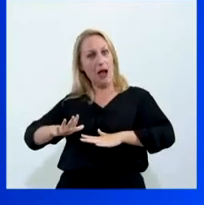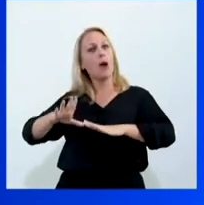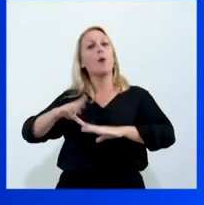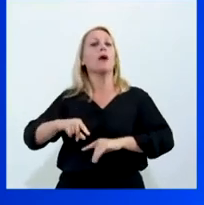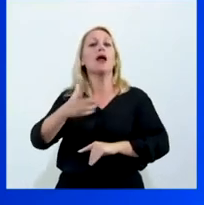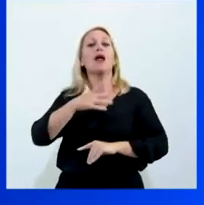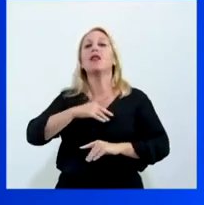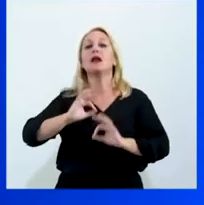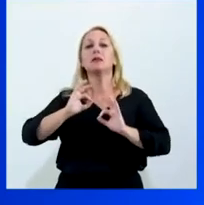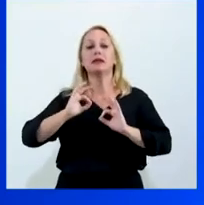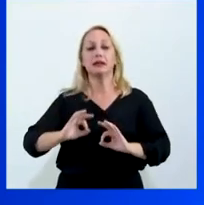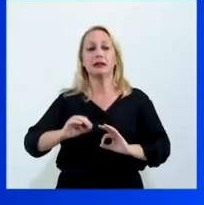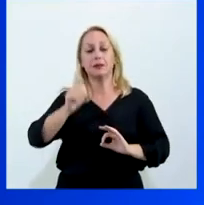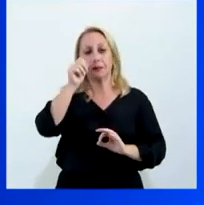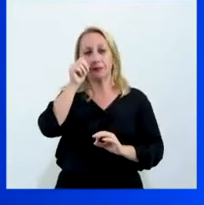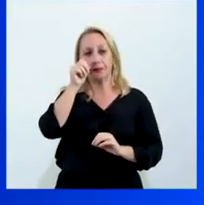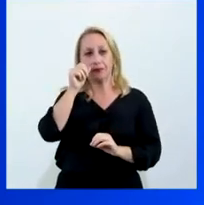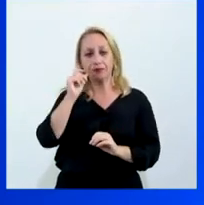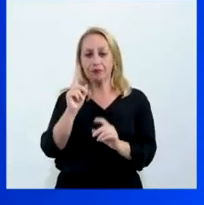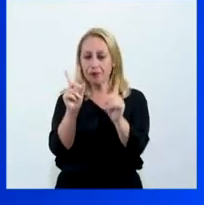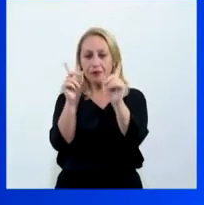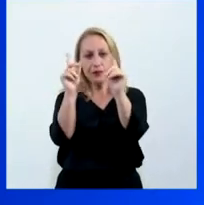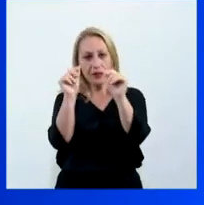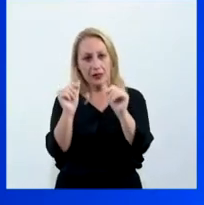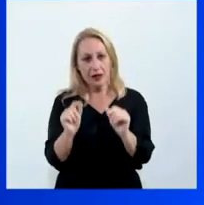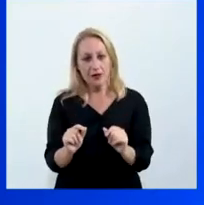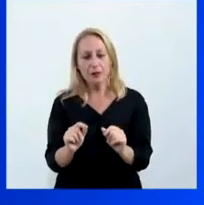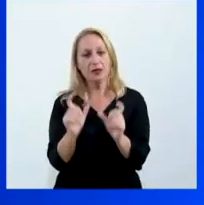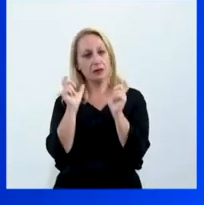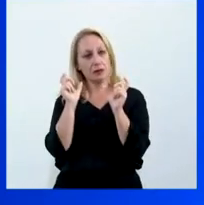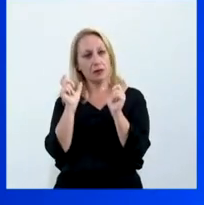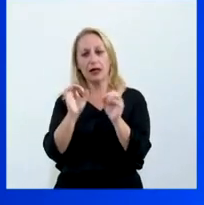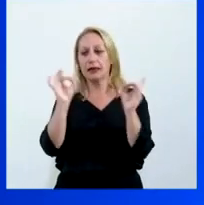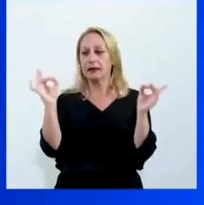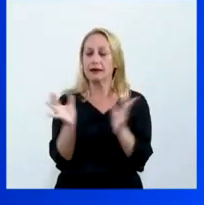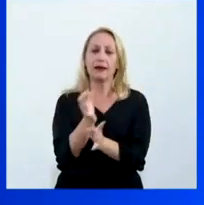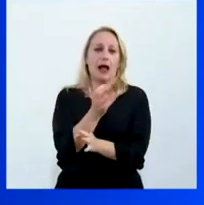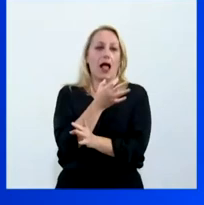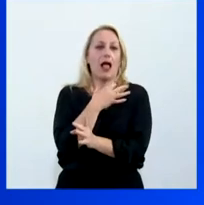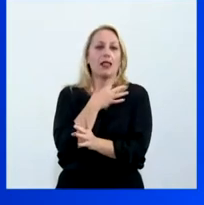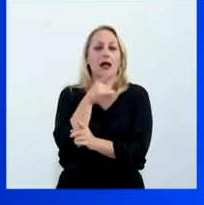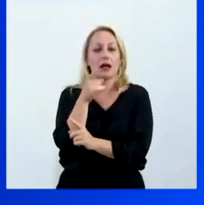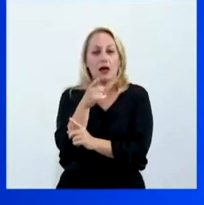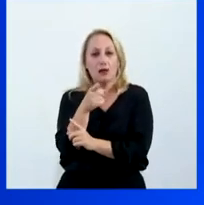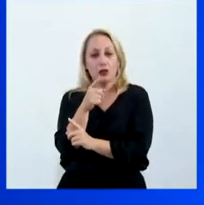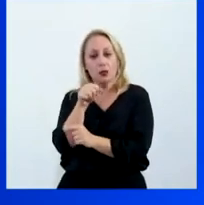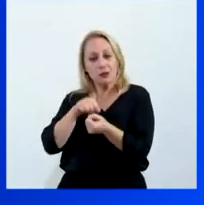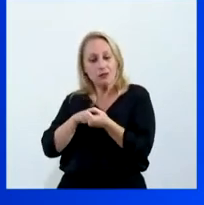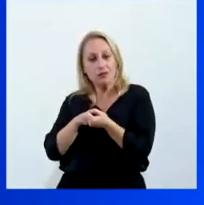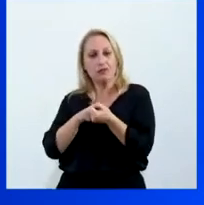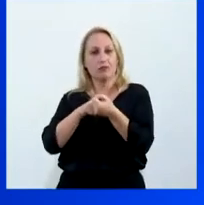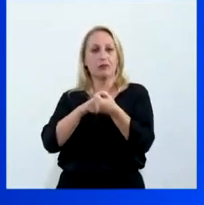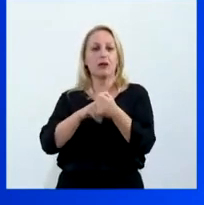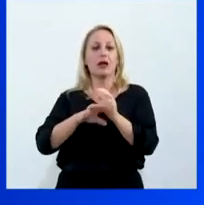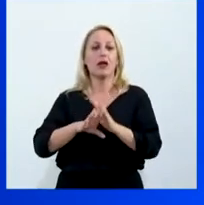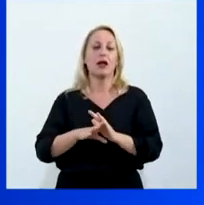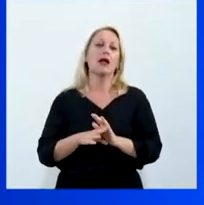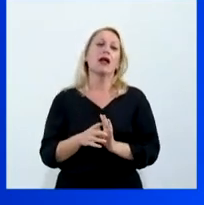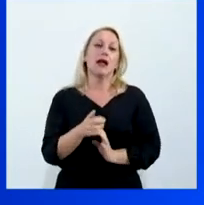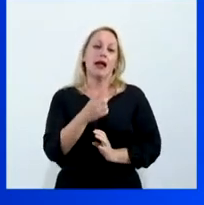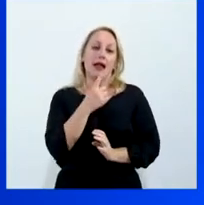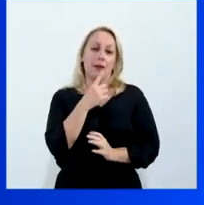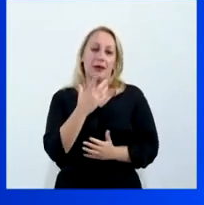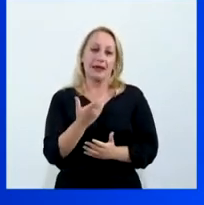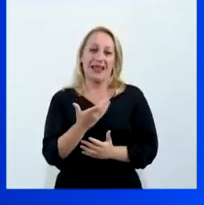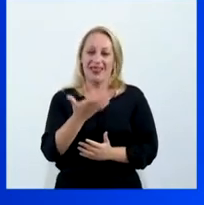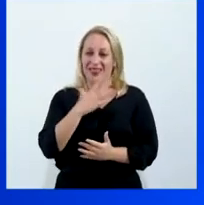υπερασπίστηκε αυτήν τη ρύθμιση όποτε χρειάστηκε. Δεν κρίνουμε ότι απαιτείται